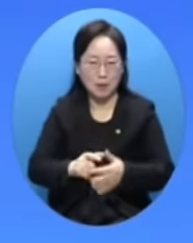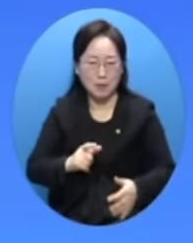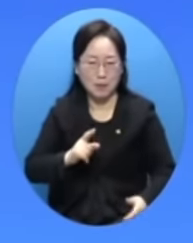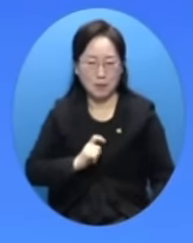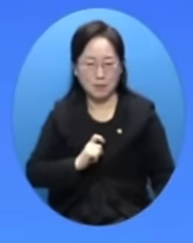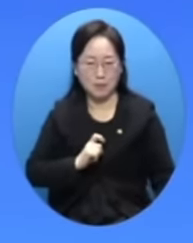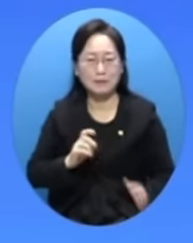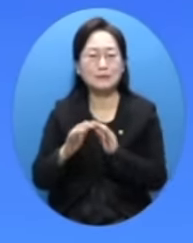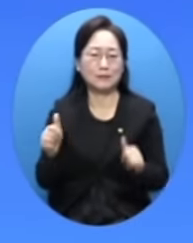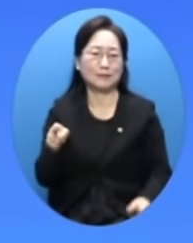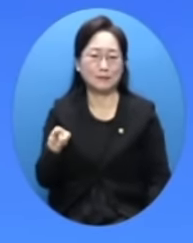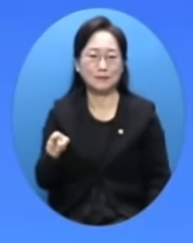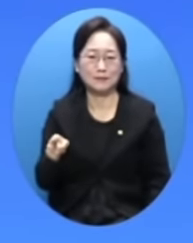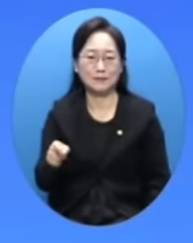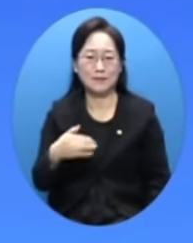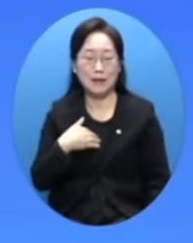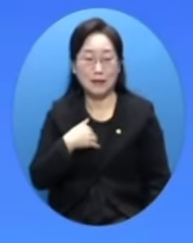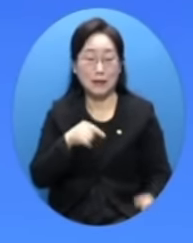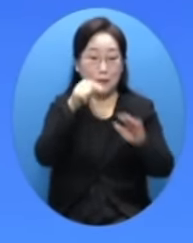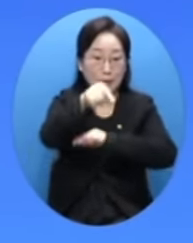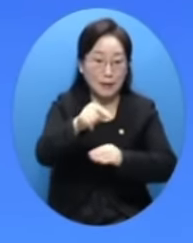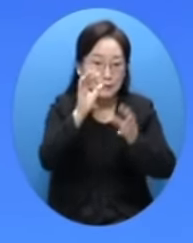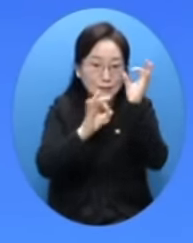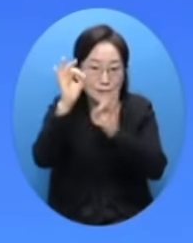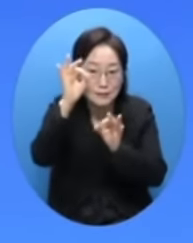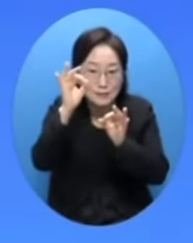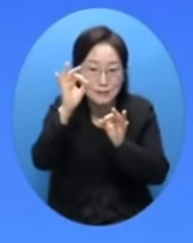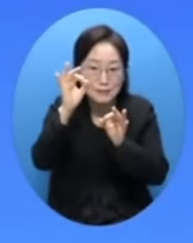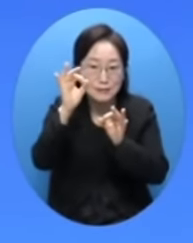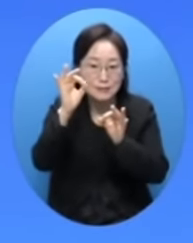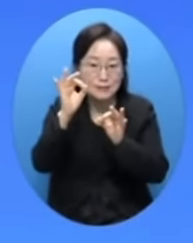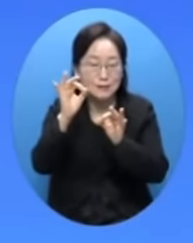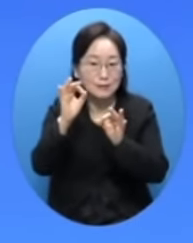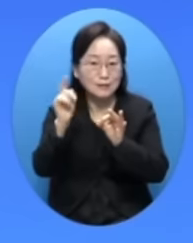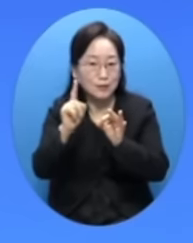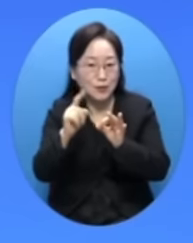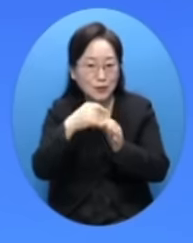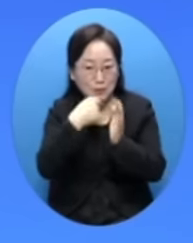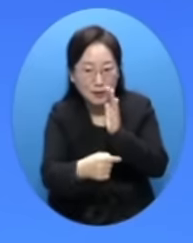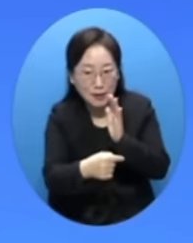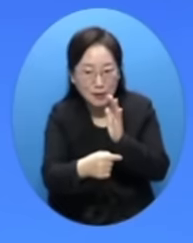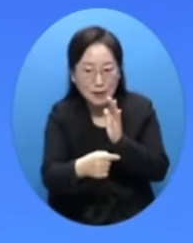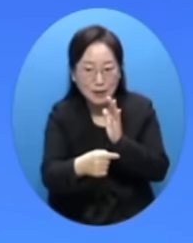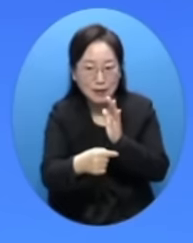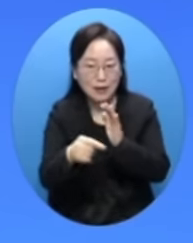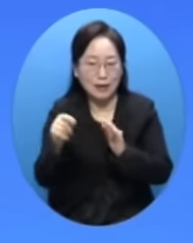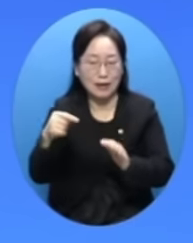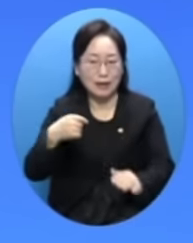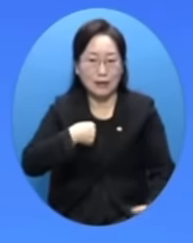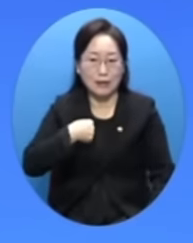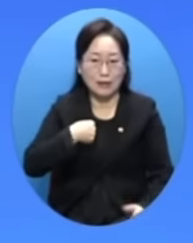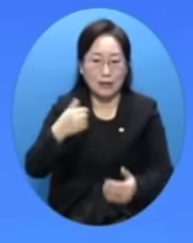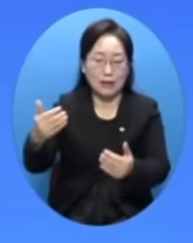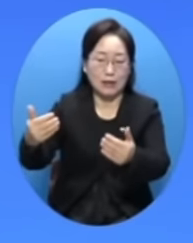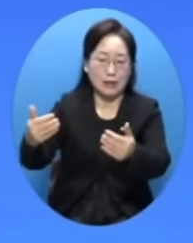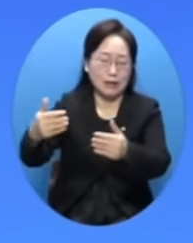사람이라 내가 나가서 실수하거나 이것을 손을 보면 나를